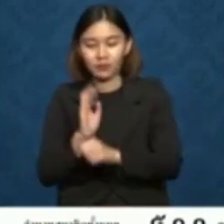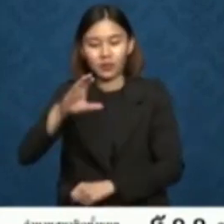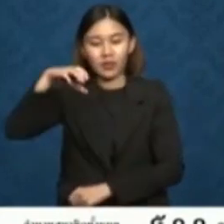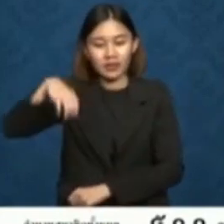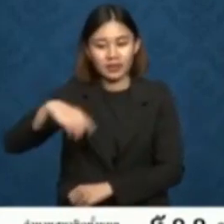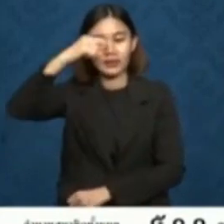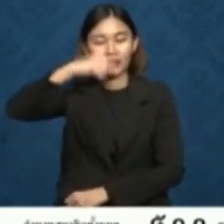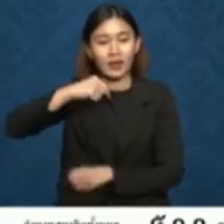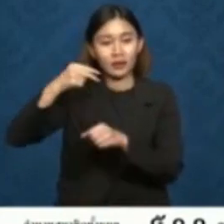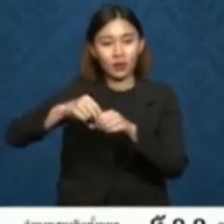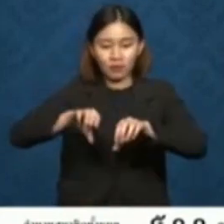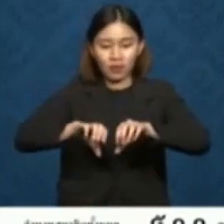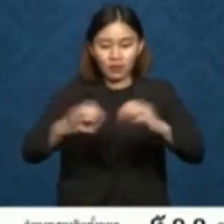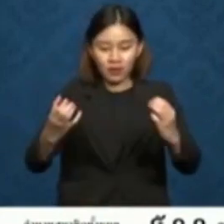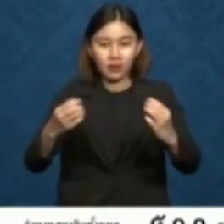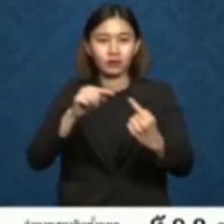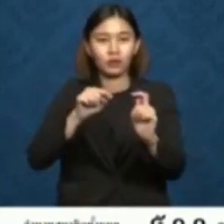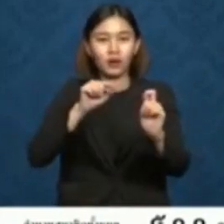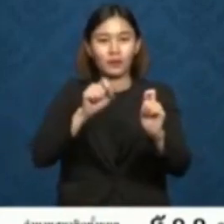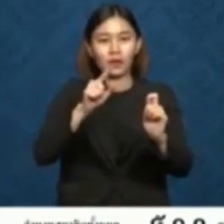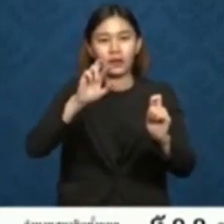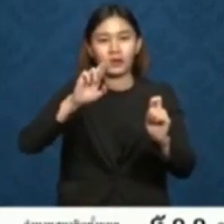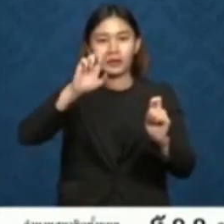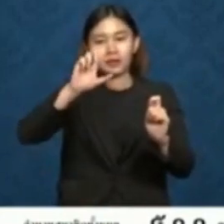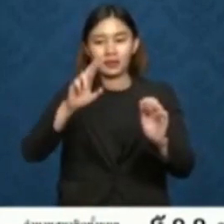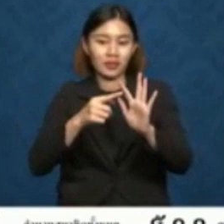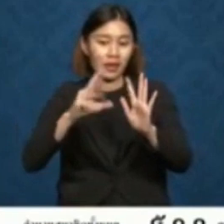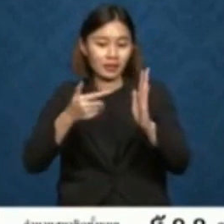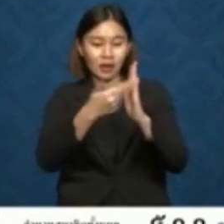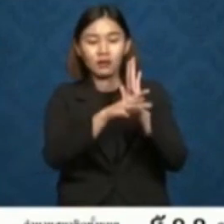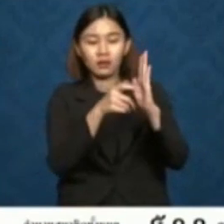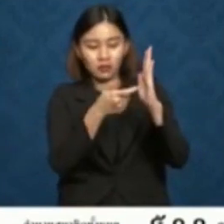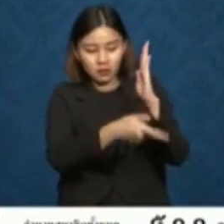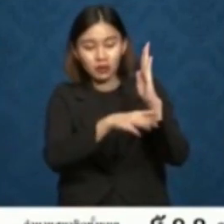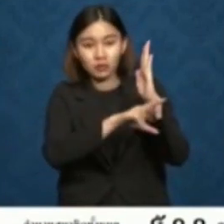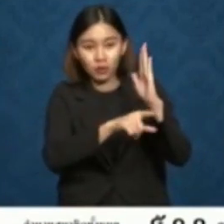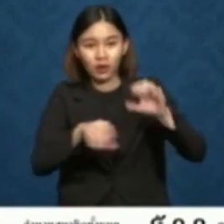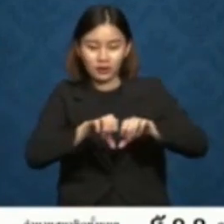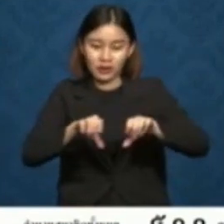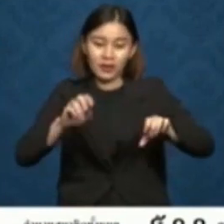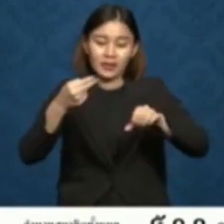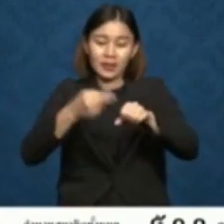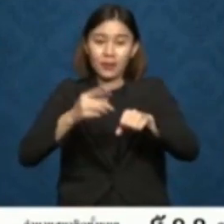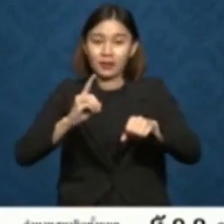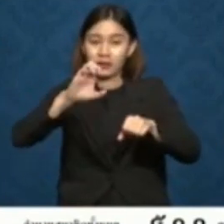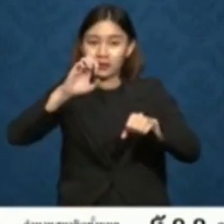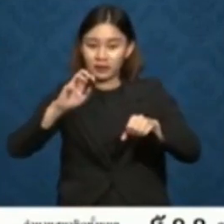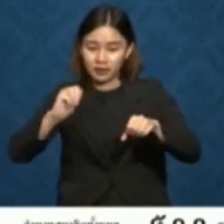ครับของบริษัทไทยออยจำกัดมหาชนครับแตกรั่วบริเวณอำเภอศรีราชาจังหวัดชลบุรีนะครับทำ